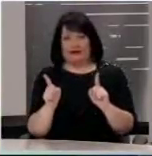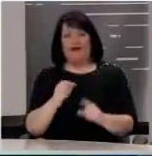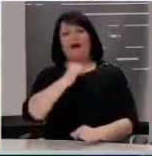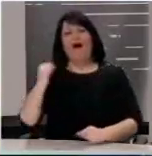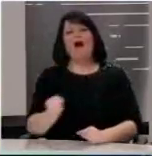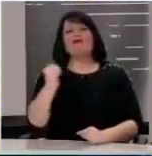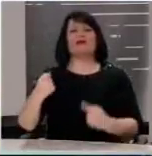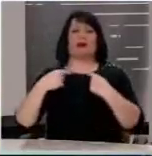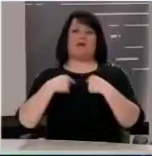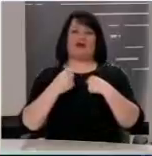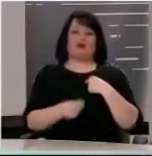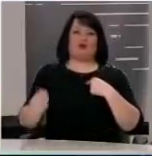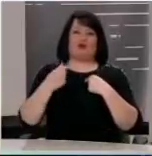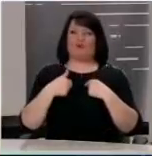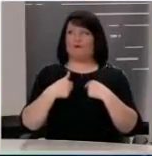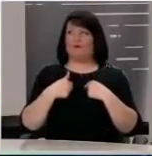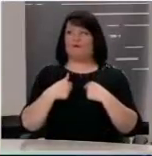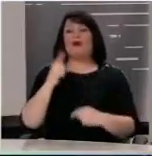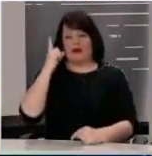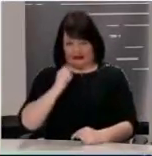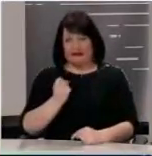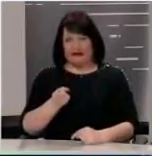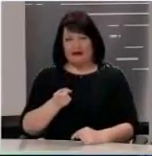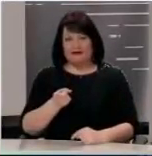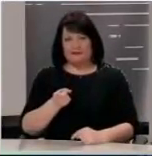αυστηρά κρίνει εμάς. Και ξέρετε κάτι.